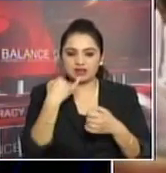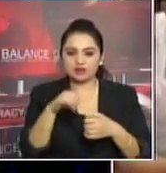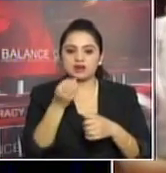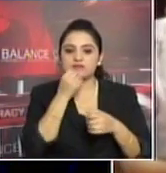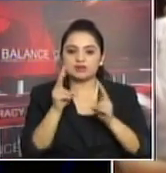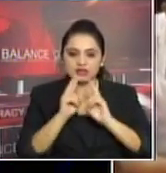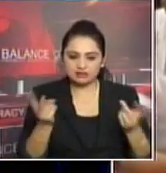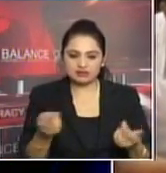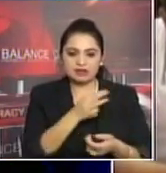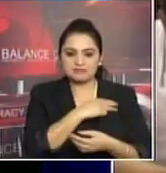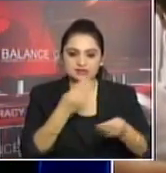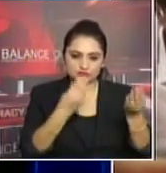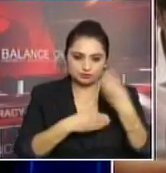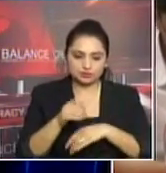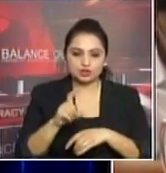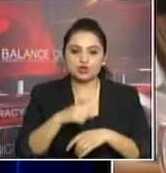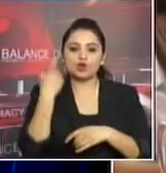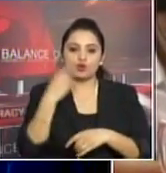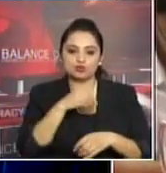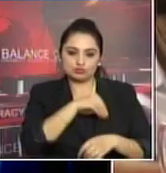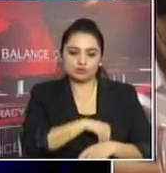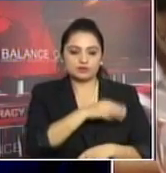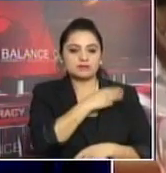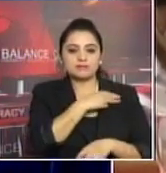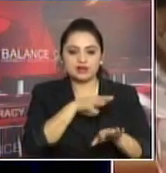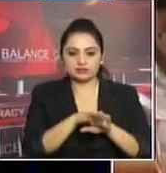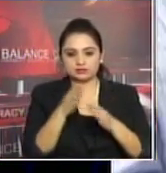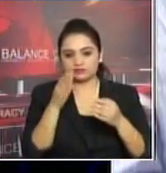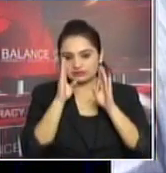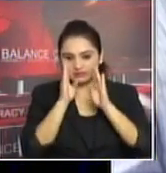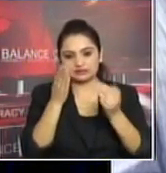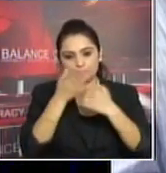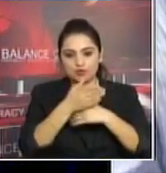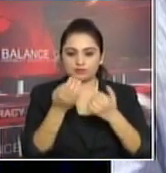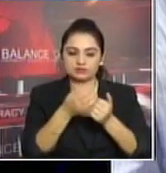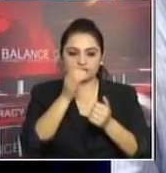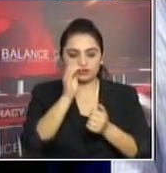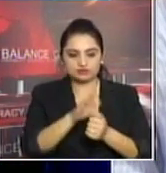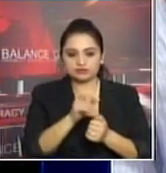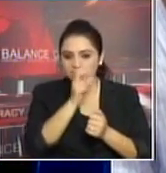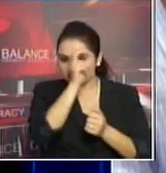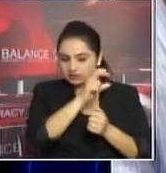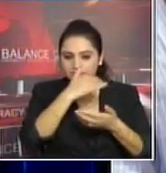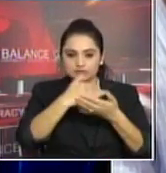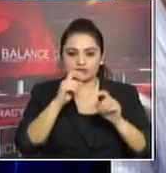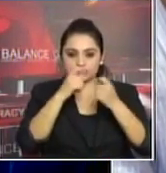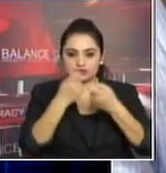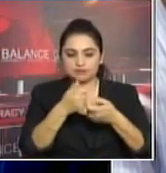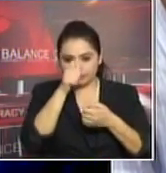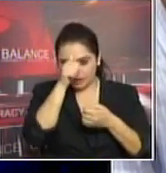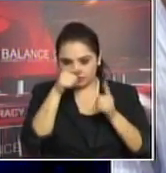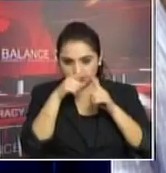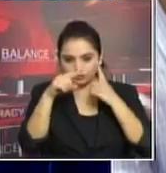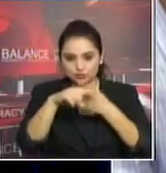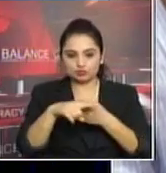मानव तस्करबाट करोडौँ कमाउने माफियाहरूको सोझै प्रवेश पाउने गरेको छ। दक्षिणी सिमाना क्षेत्रमा भारतसँग जोडिएका